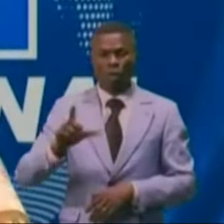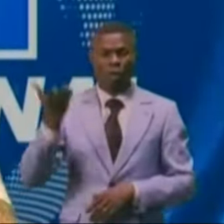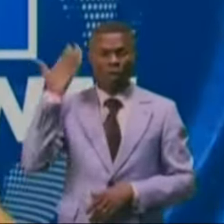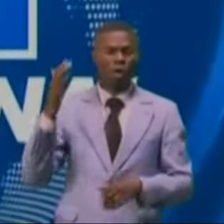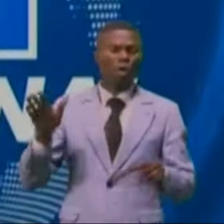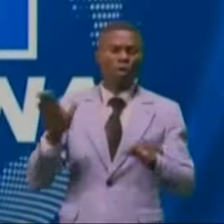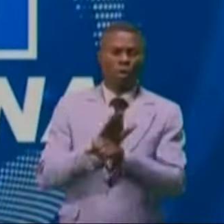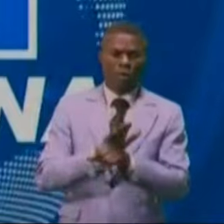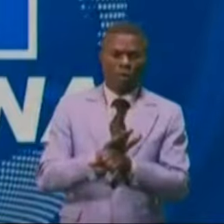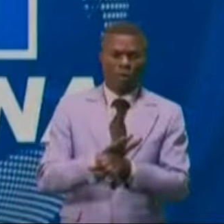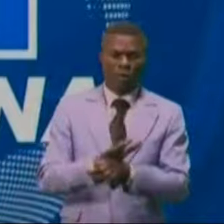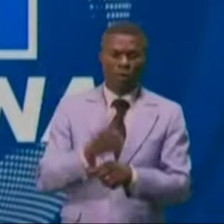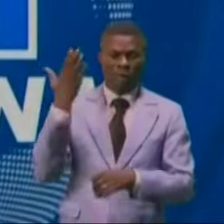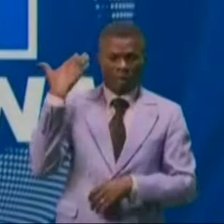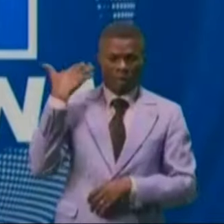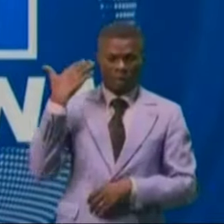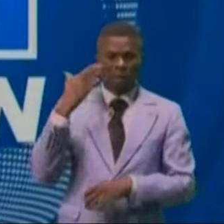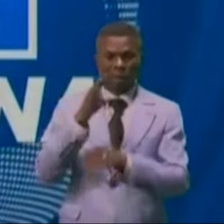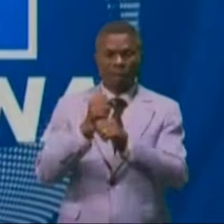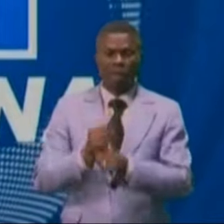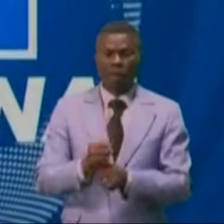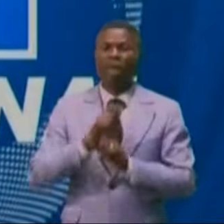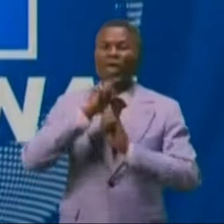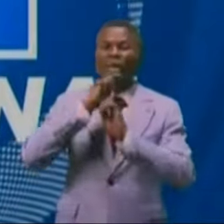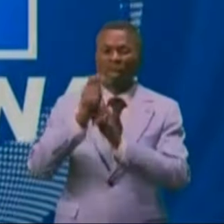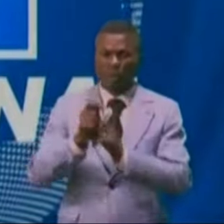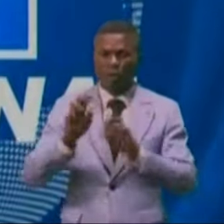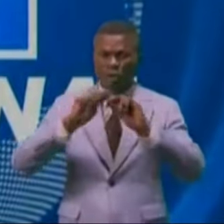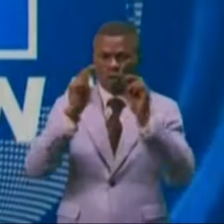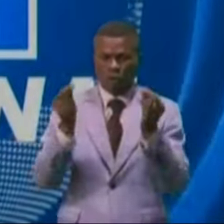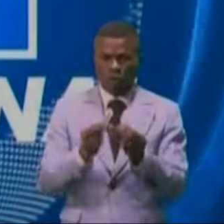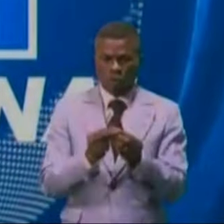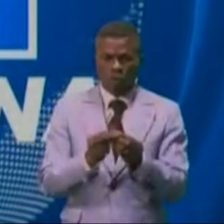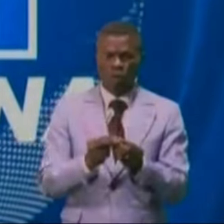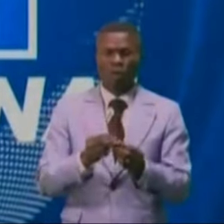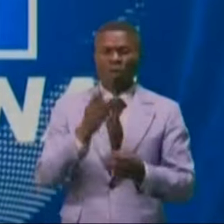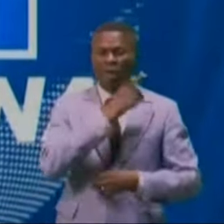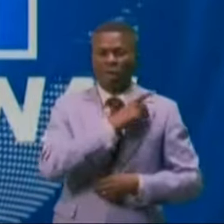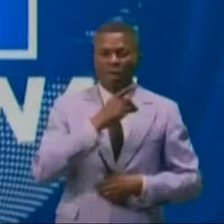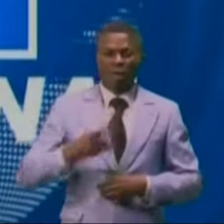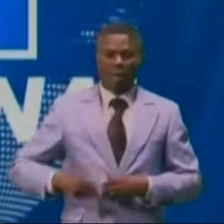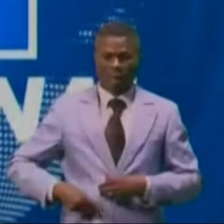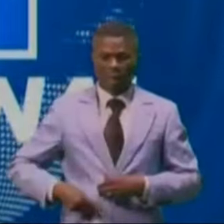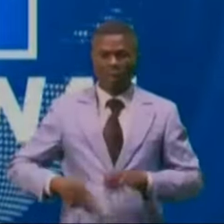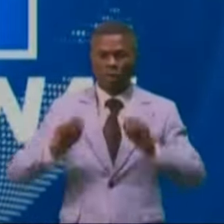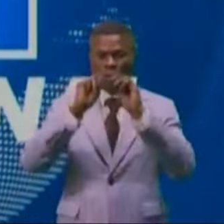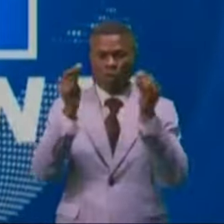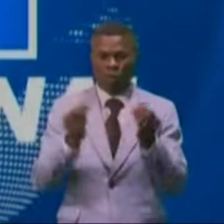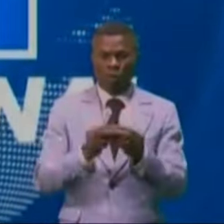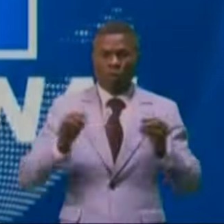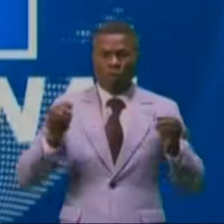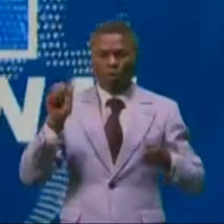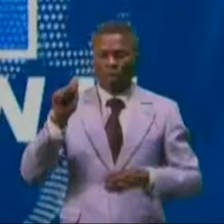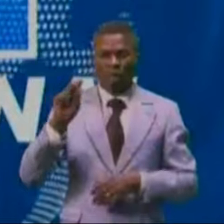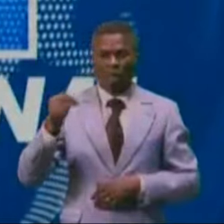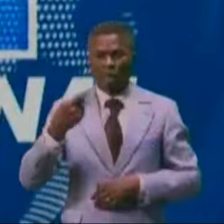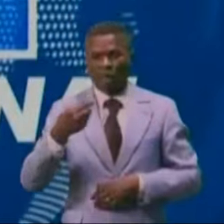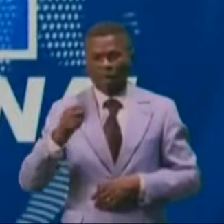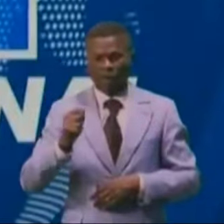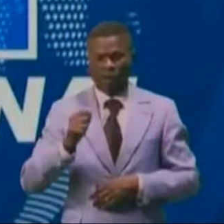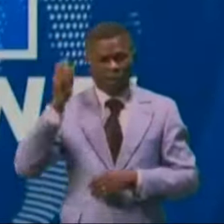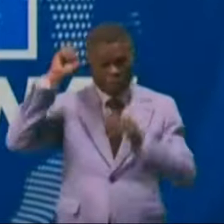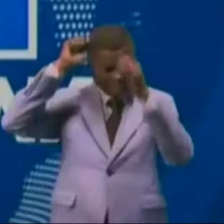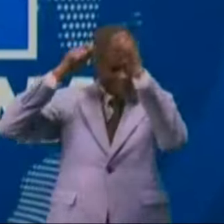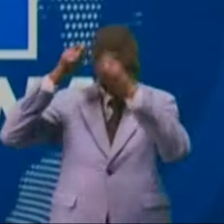inondations d'avril dernier, ont reçu une assistance de la structure diaconie diocésain et du groupe Angèle Cosmétique. Cédric Kenina,